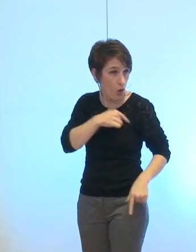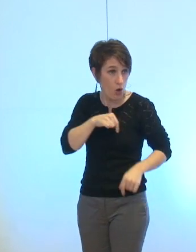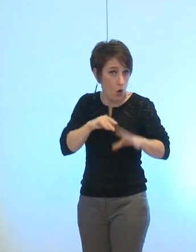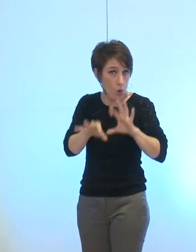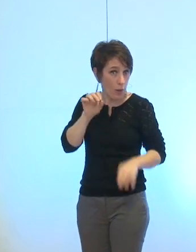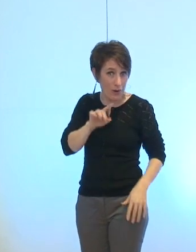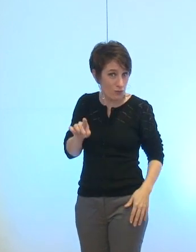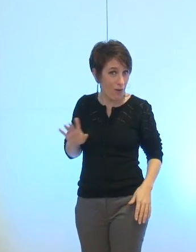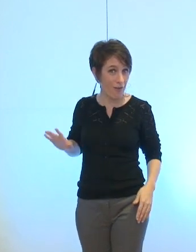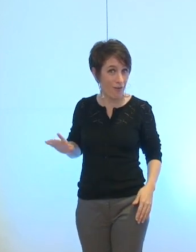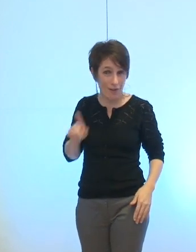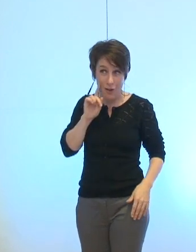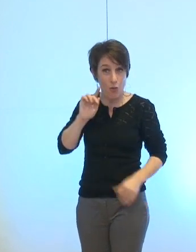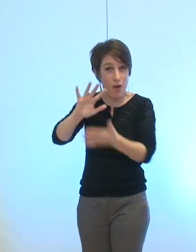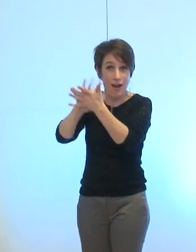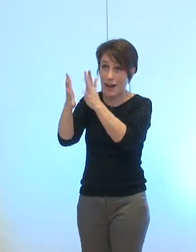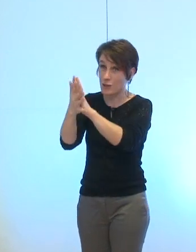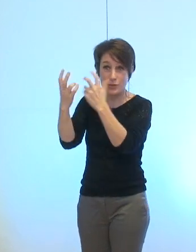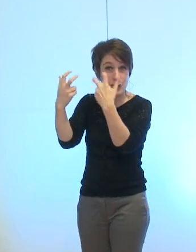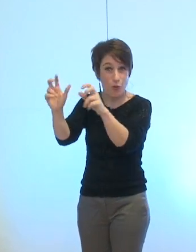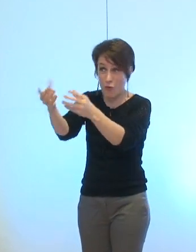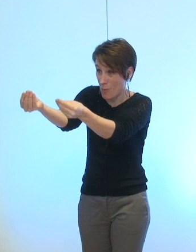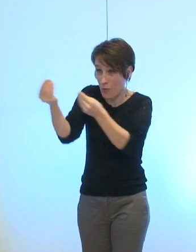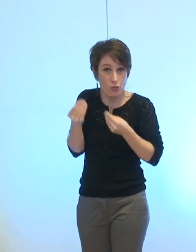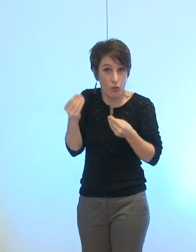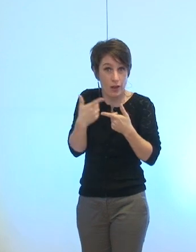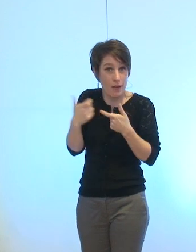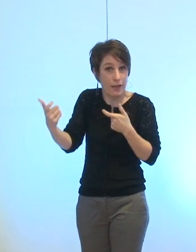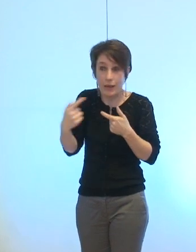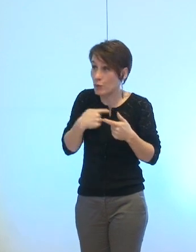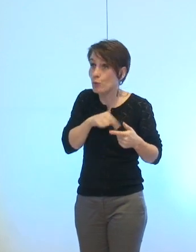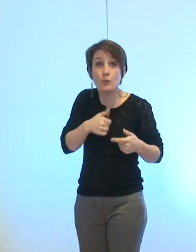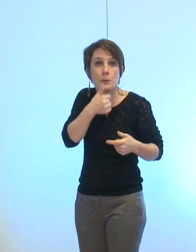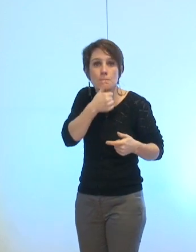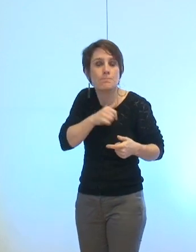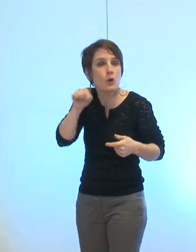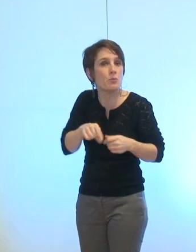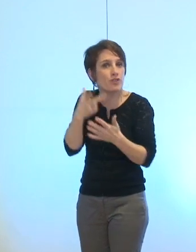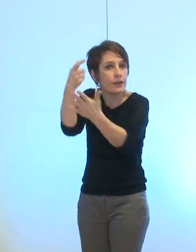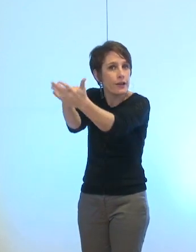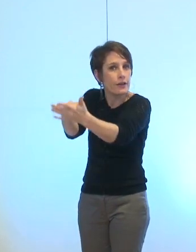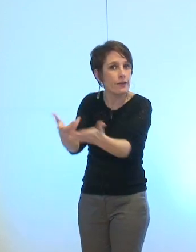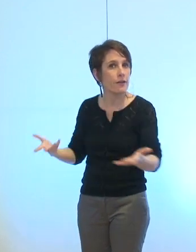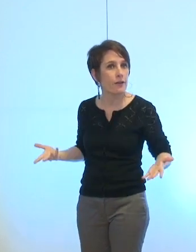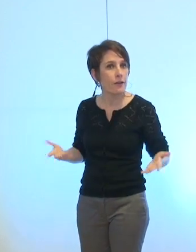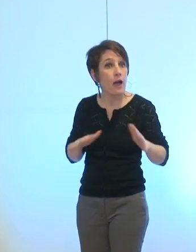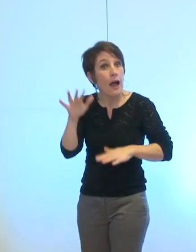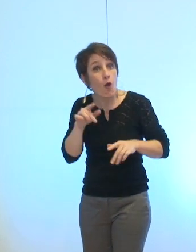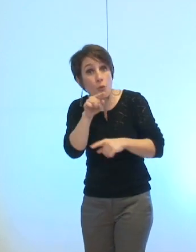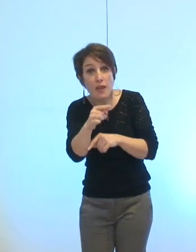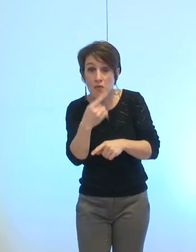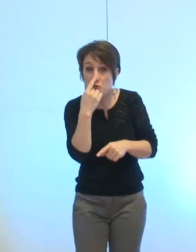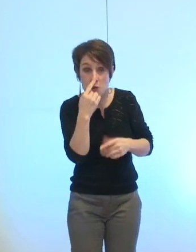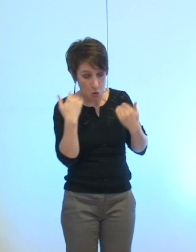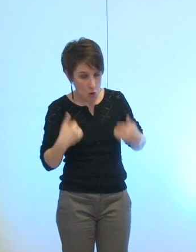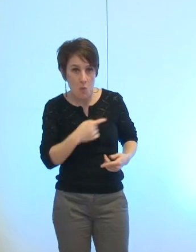n'avait pas l'intention de nous donner le matériel euh et donc si vous estimez que c'est une mauvaise politique que nous